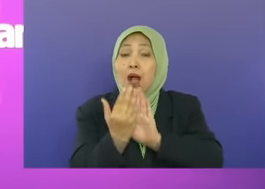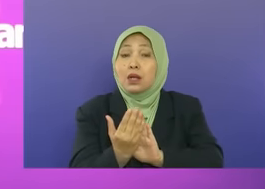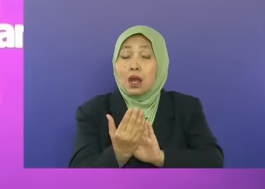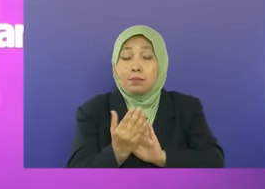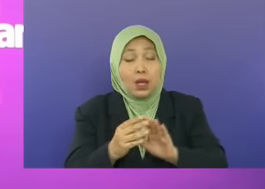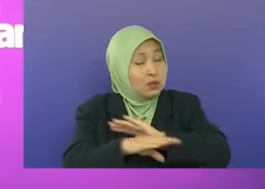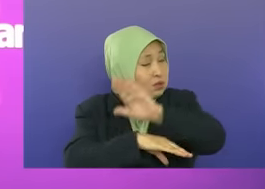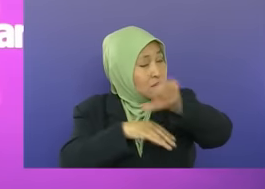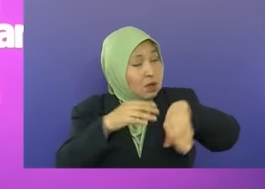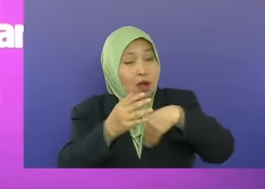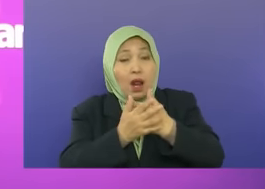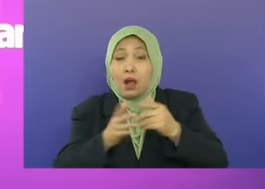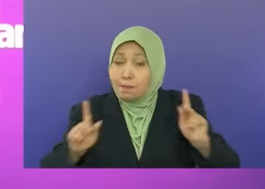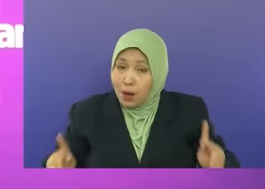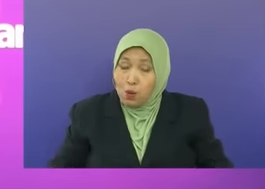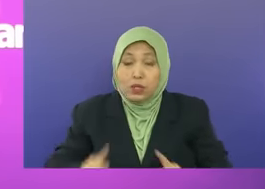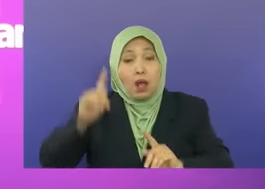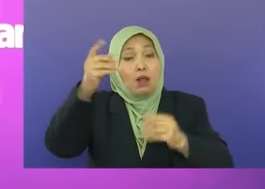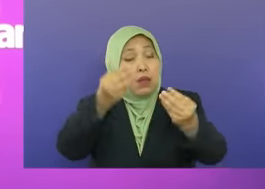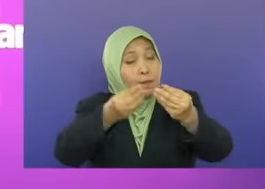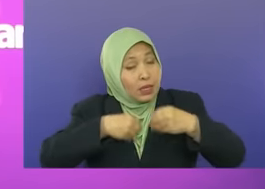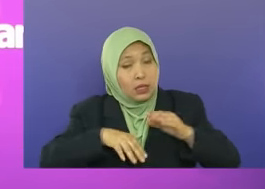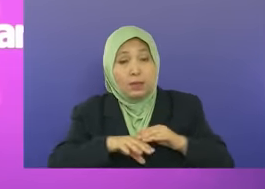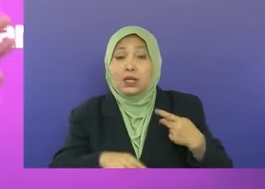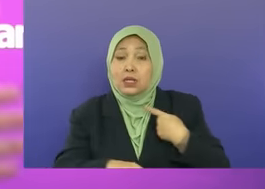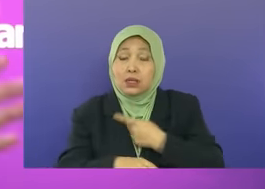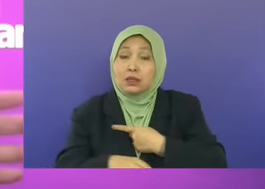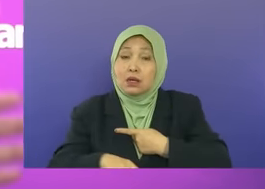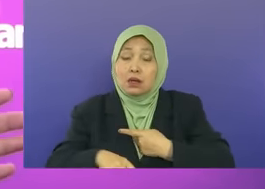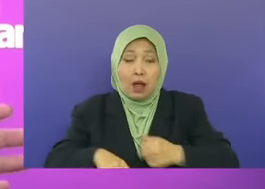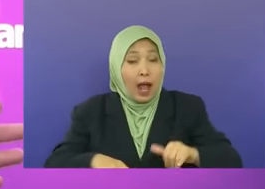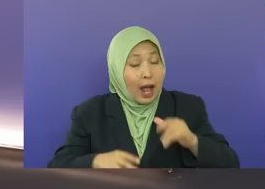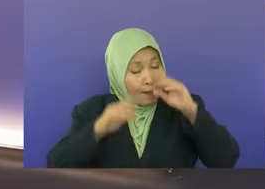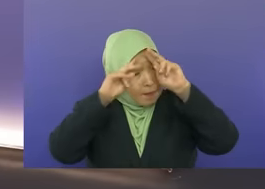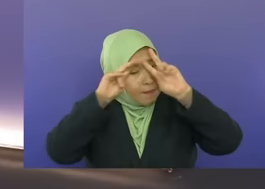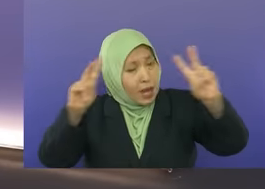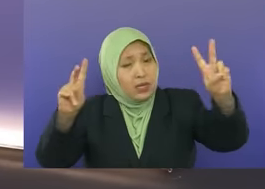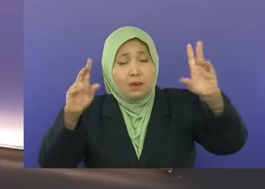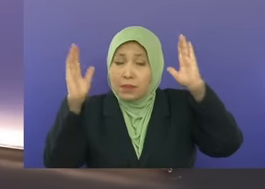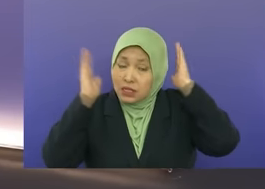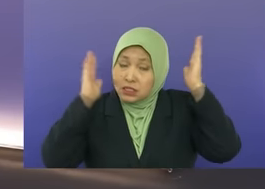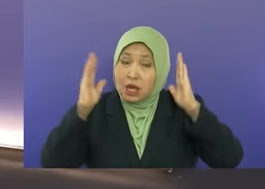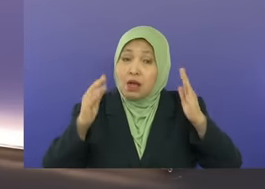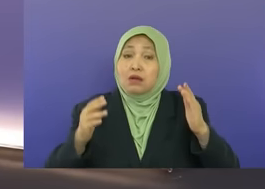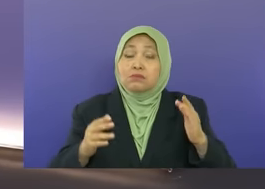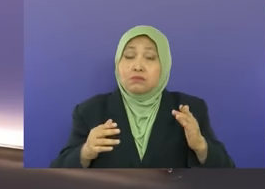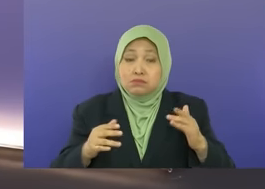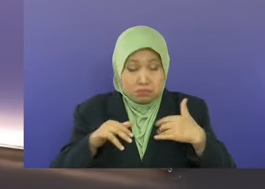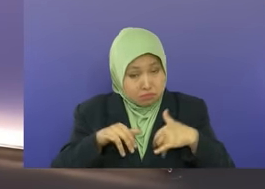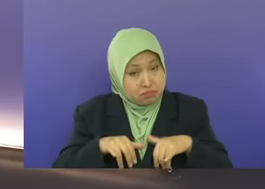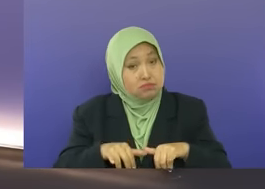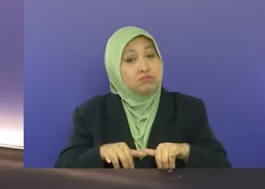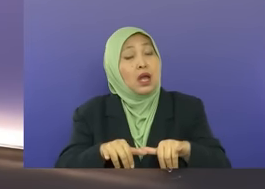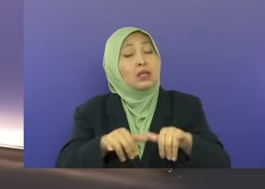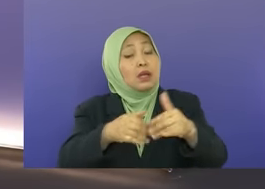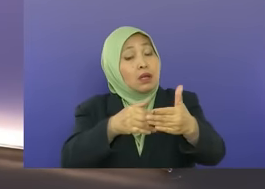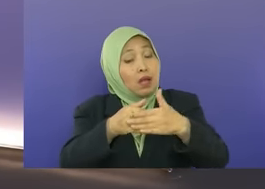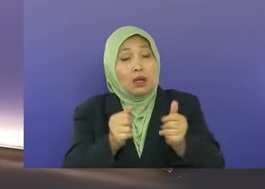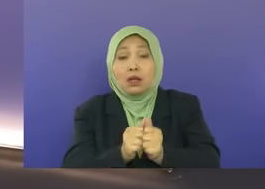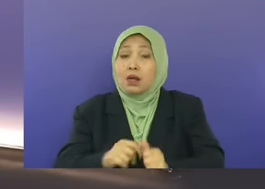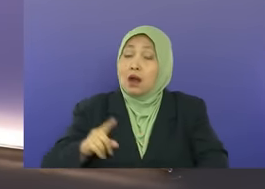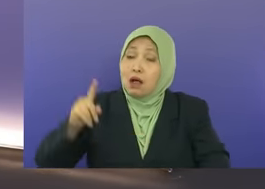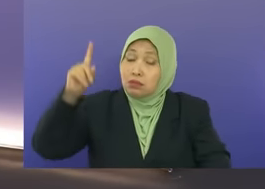segala peluang yang Allah berikan kepada kita aman di Indonesia contohnya Adakah makin dekat dengan Allah ataupun